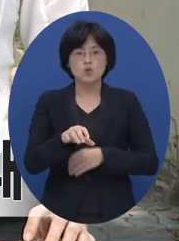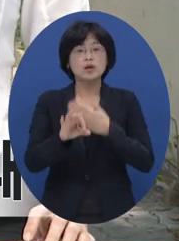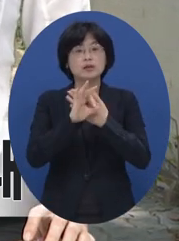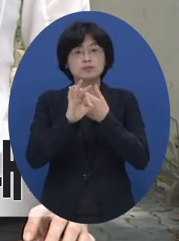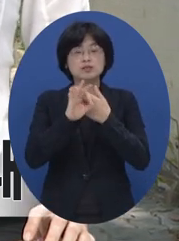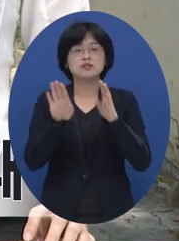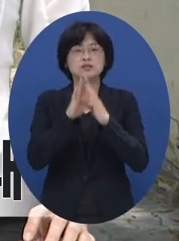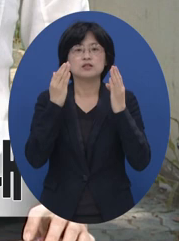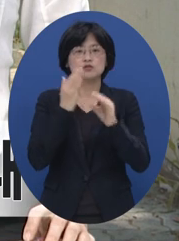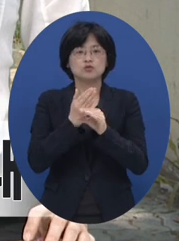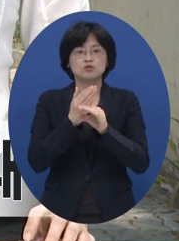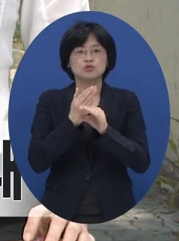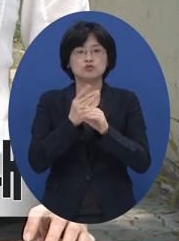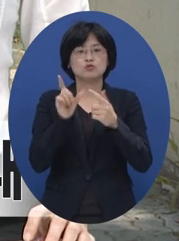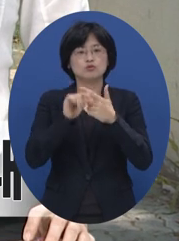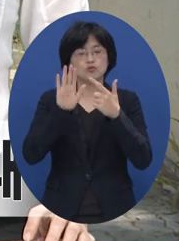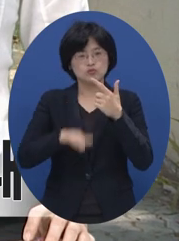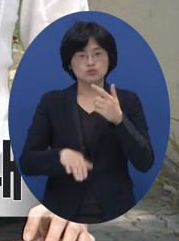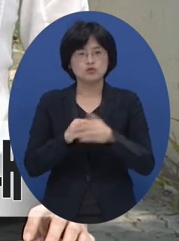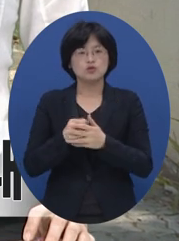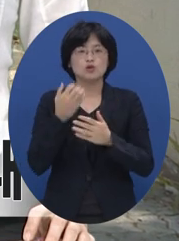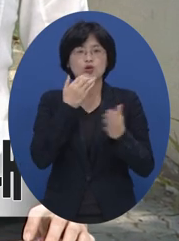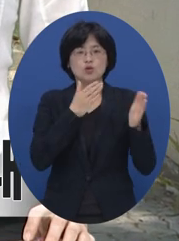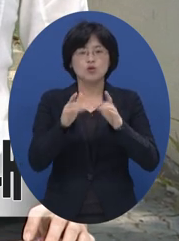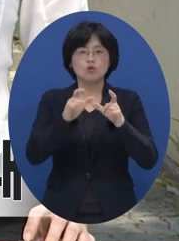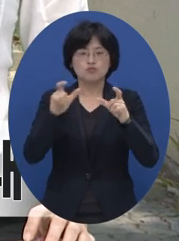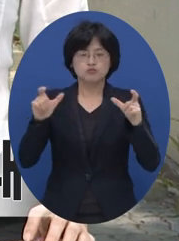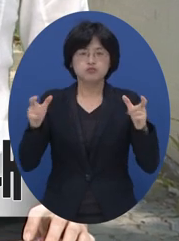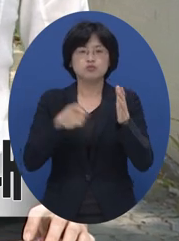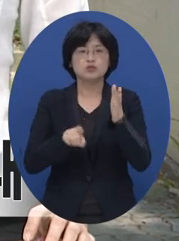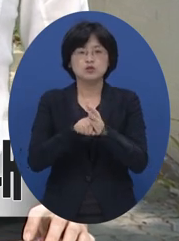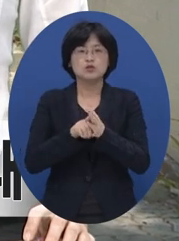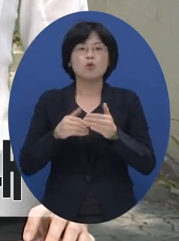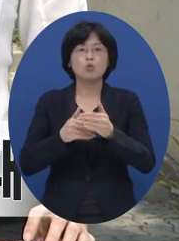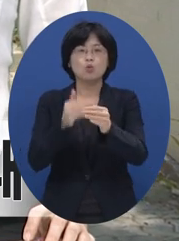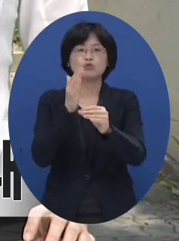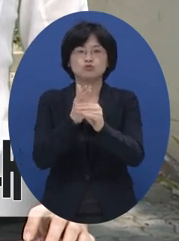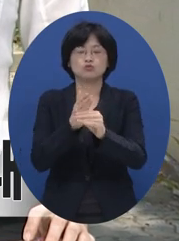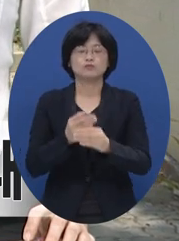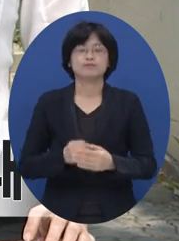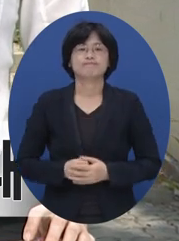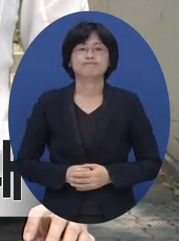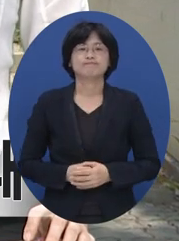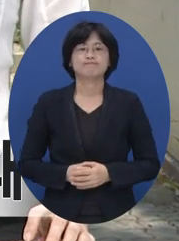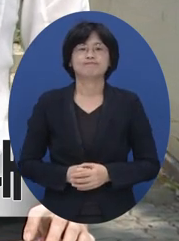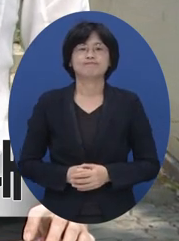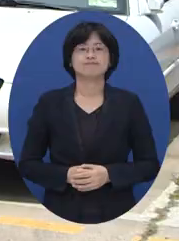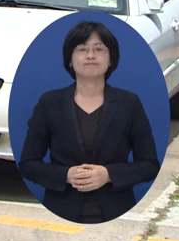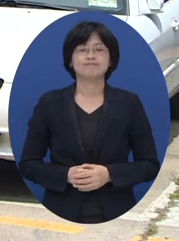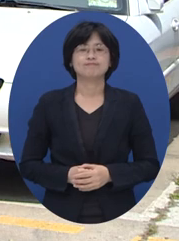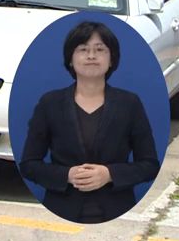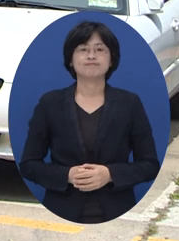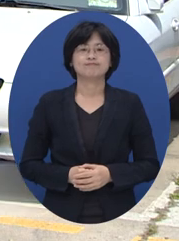중인데요. 올 하반기부터 경기도 전역에 설치될 수 있도록 추진합니다. 최창순 기자입니다.